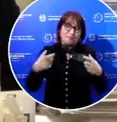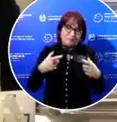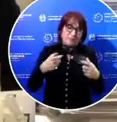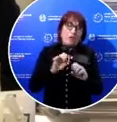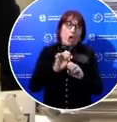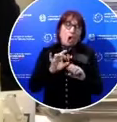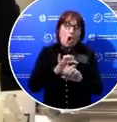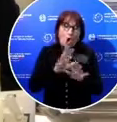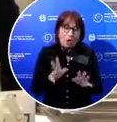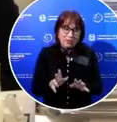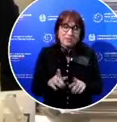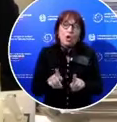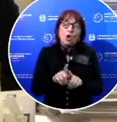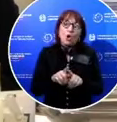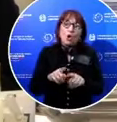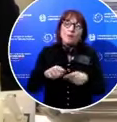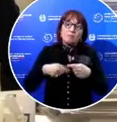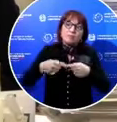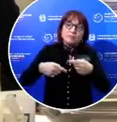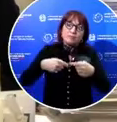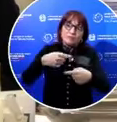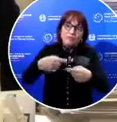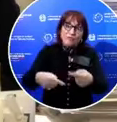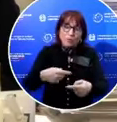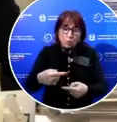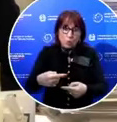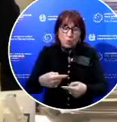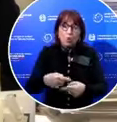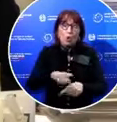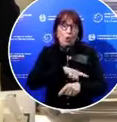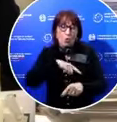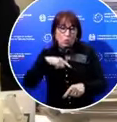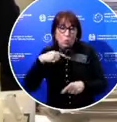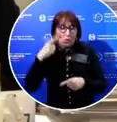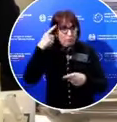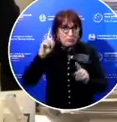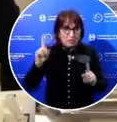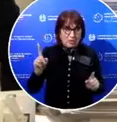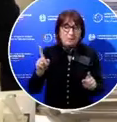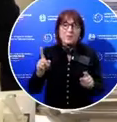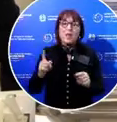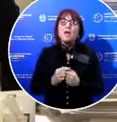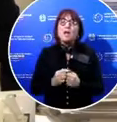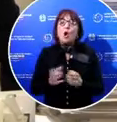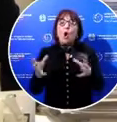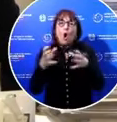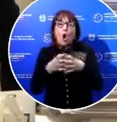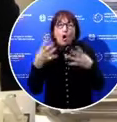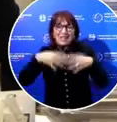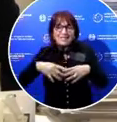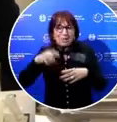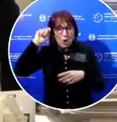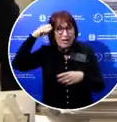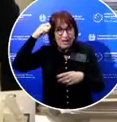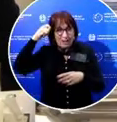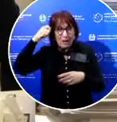Covid come qualcosa di duraturo e di stabile. Le organizzazioni criminali hanno dimostrato